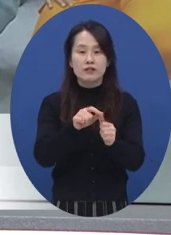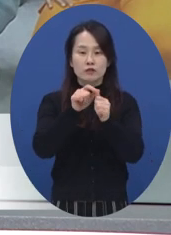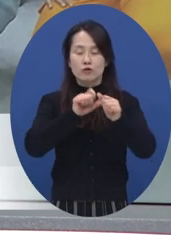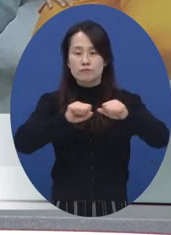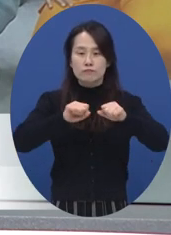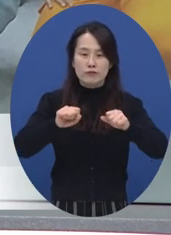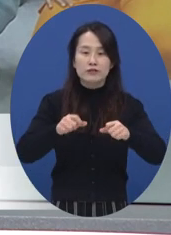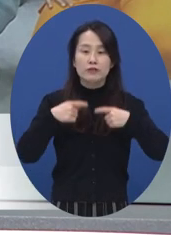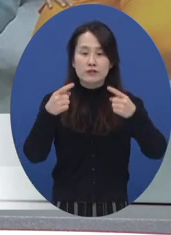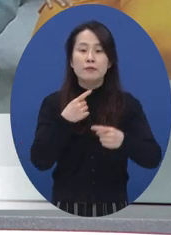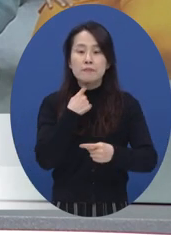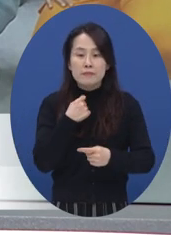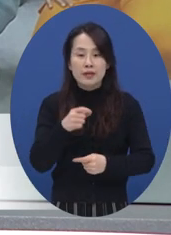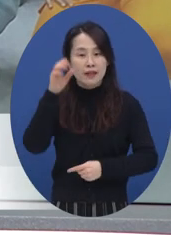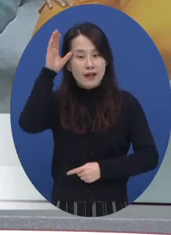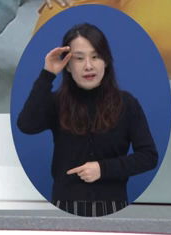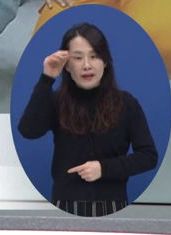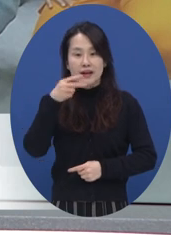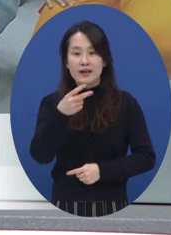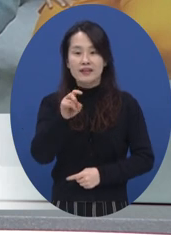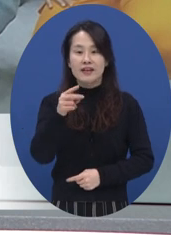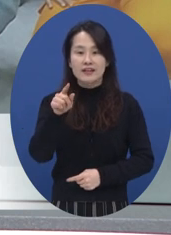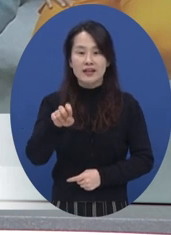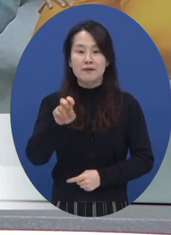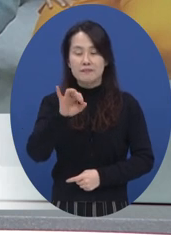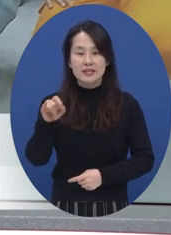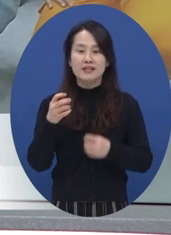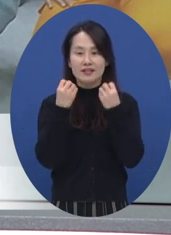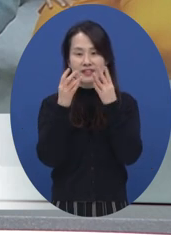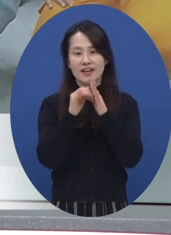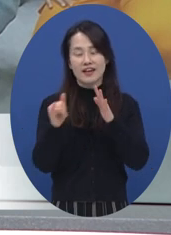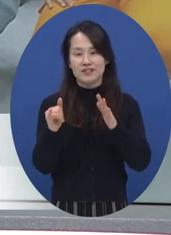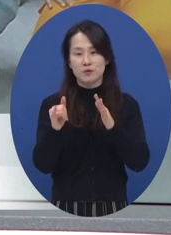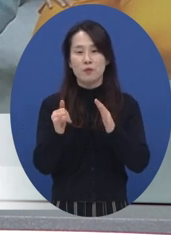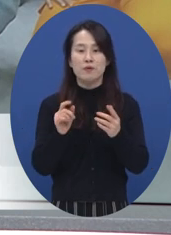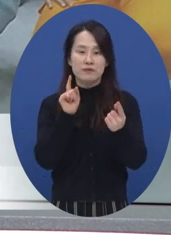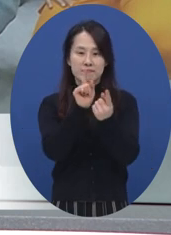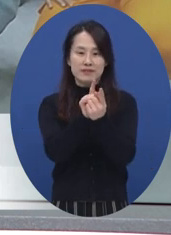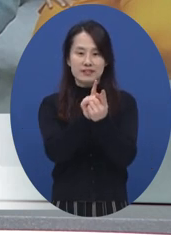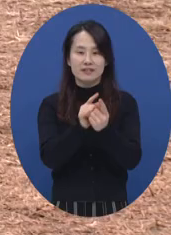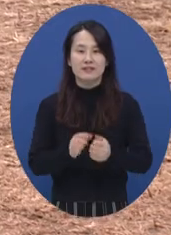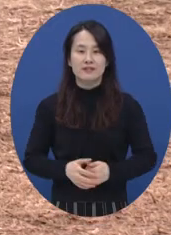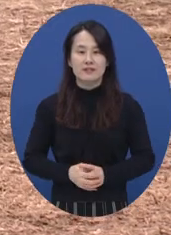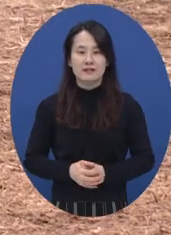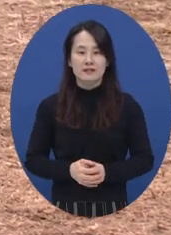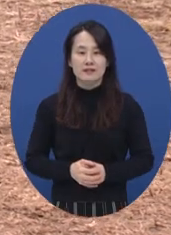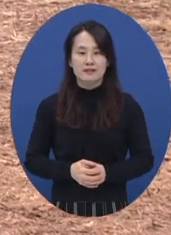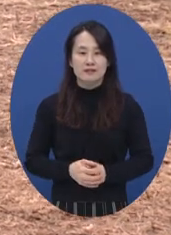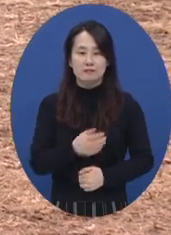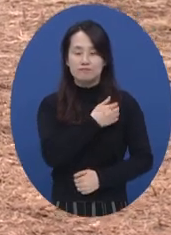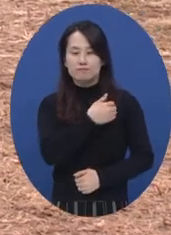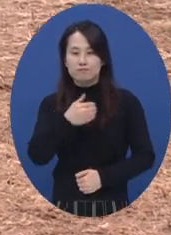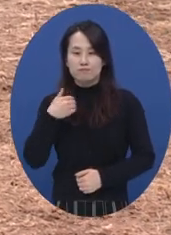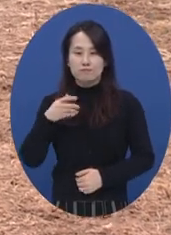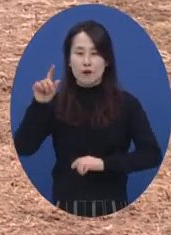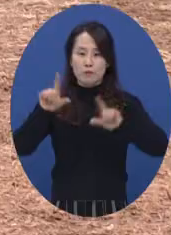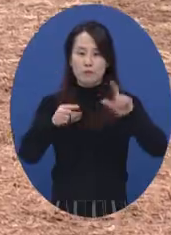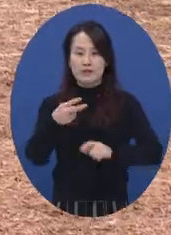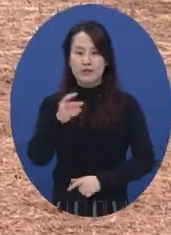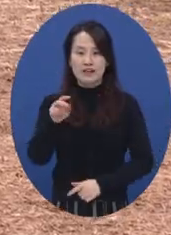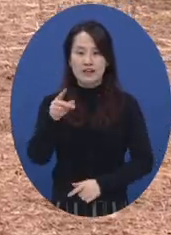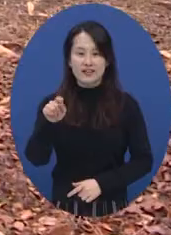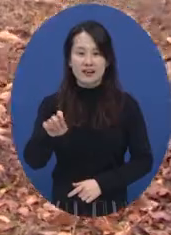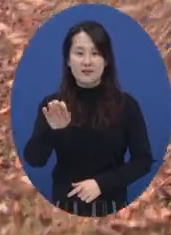이제 새 가족을 찾아 떠나는 데요 경기북부 김태호 기자의 보돕니다 늠름한 모습의